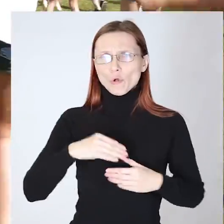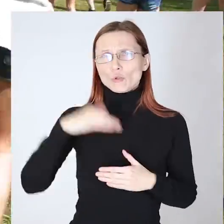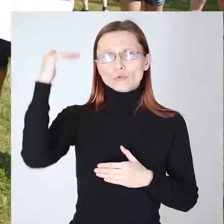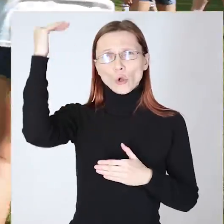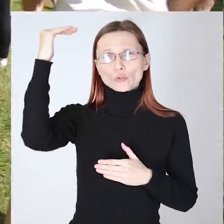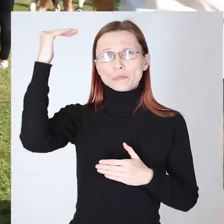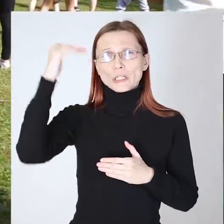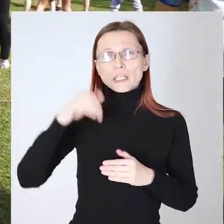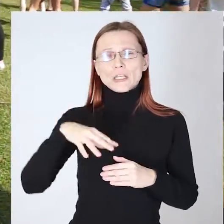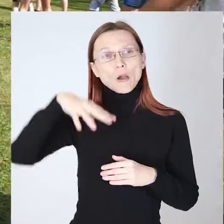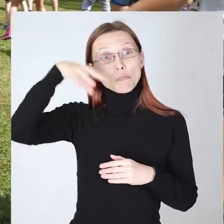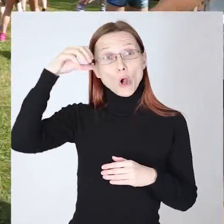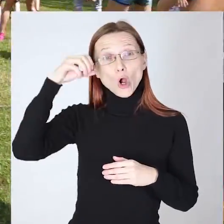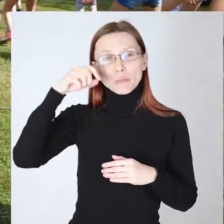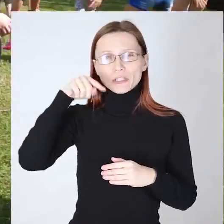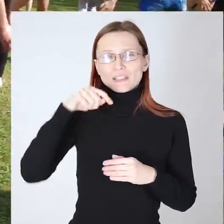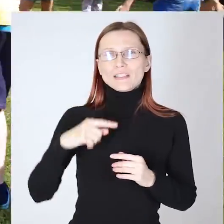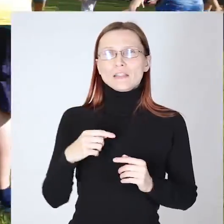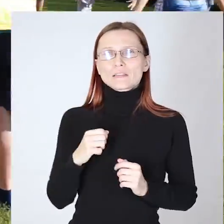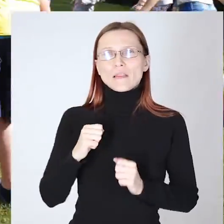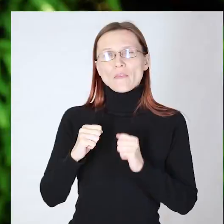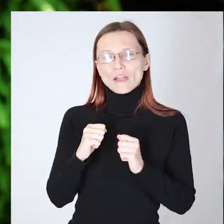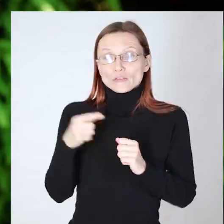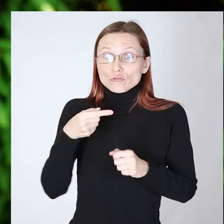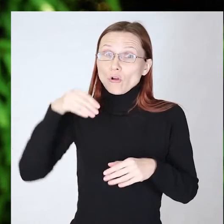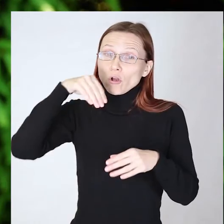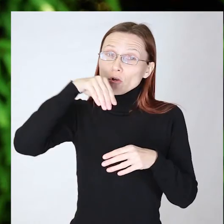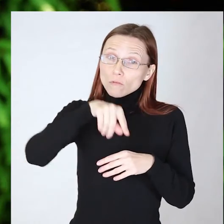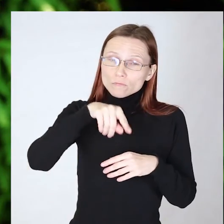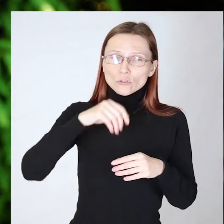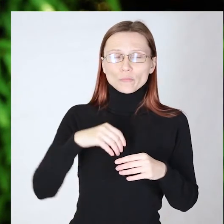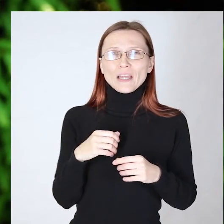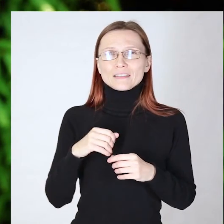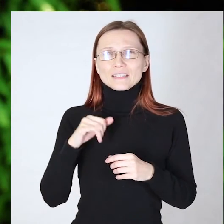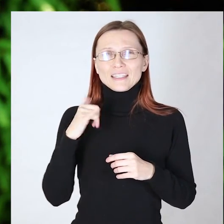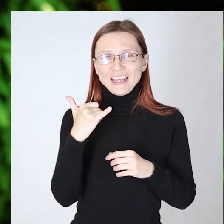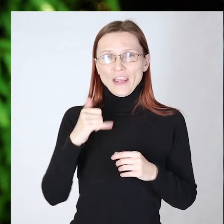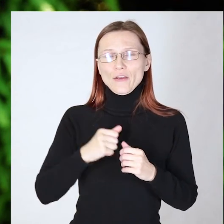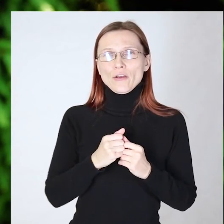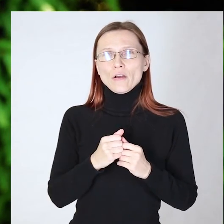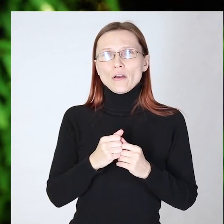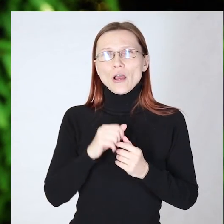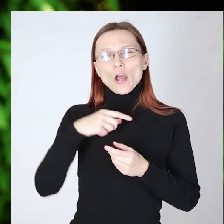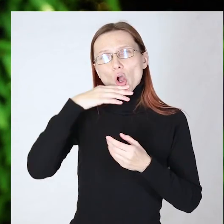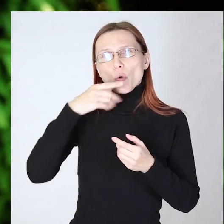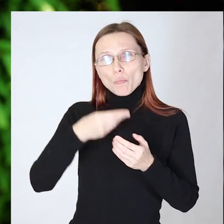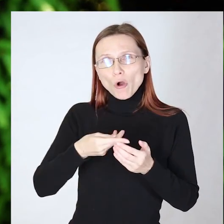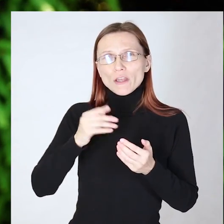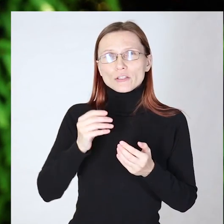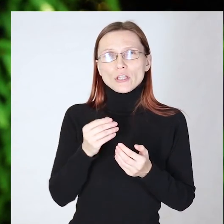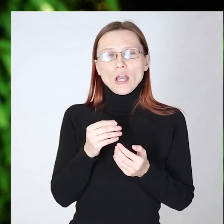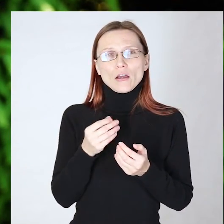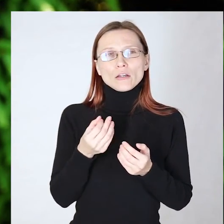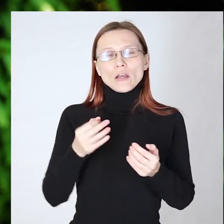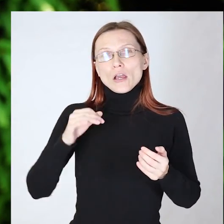porozumeli tomu tancu, čo v tom tanci je, alebo povedia, že chcú, aby sa naučili